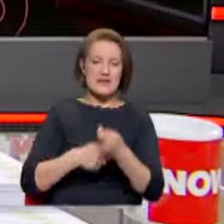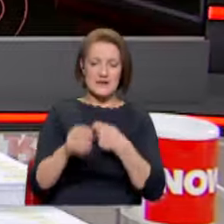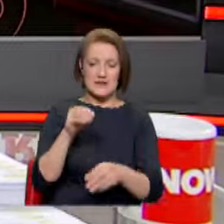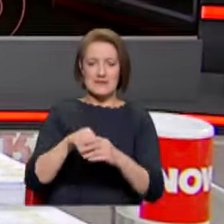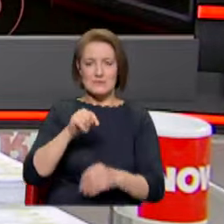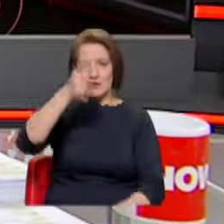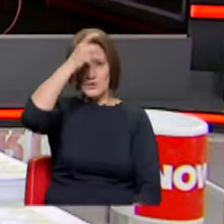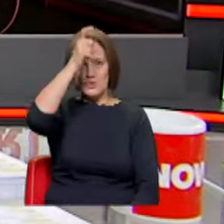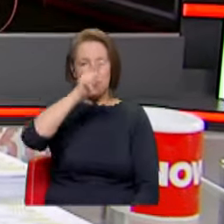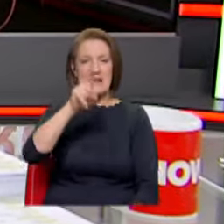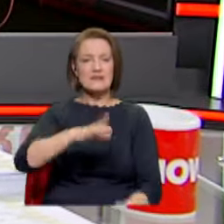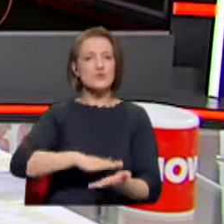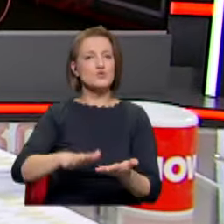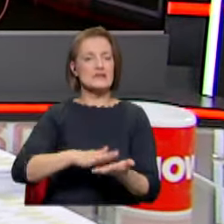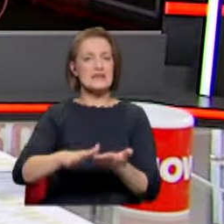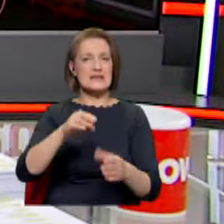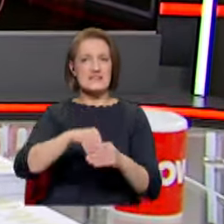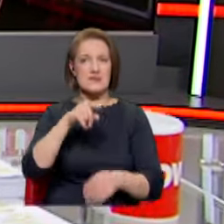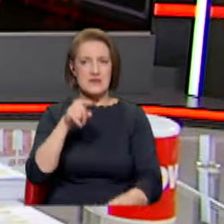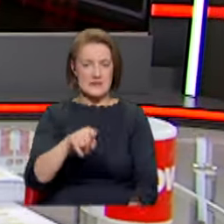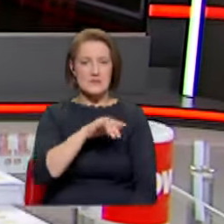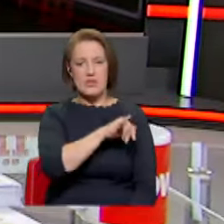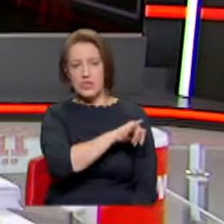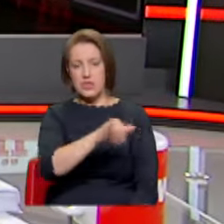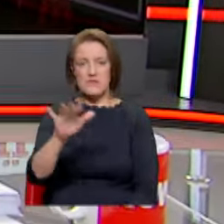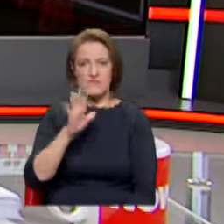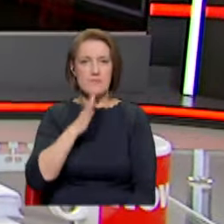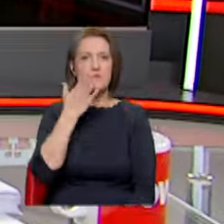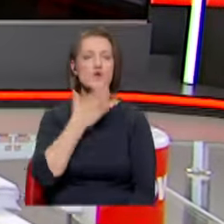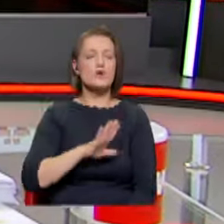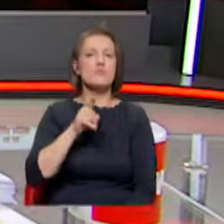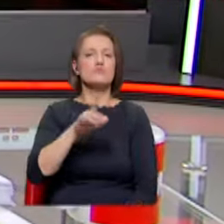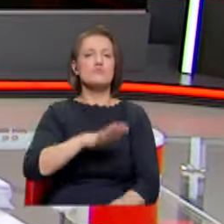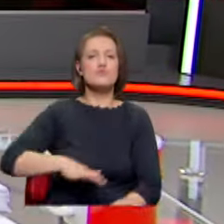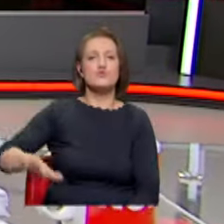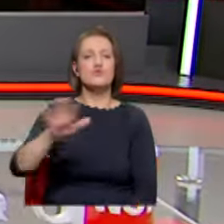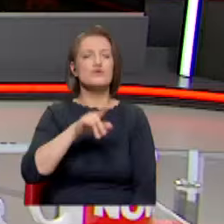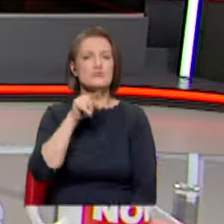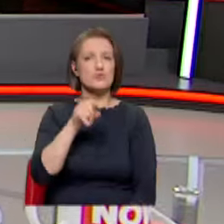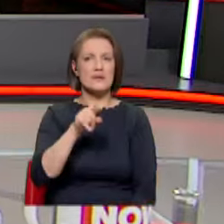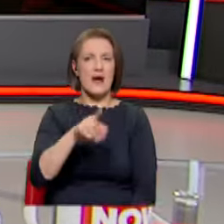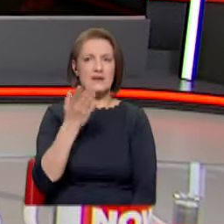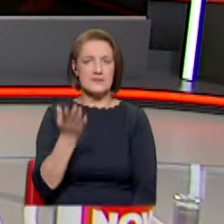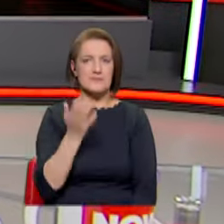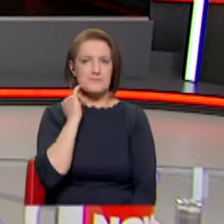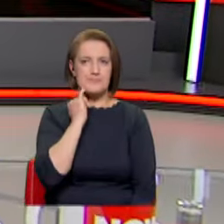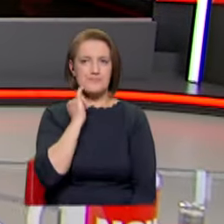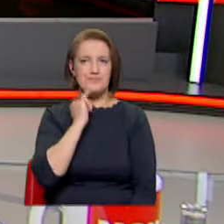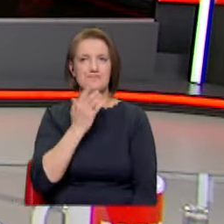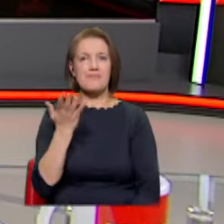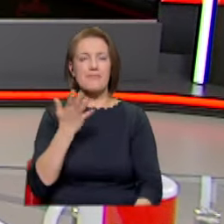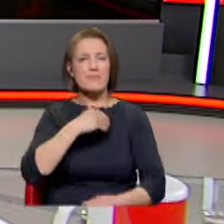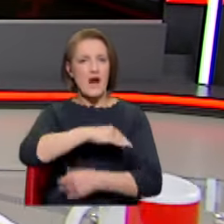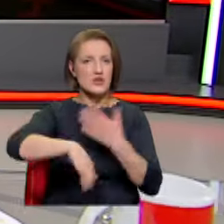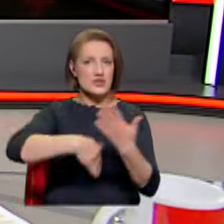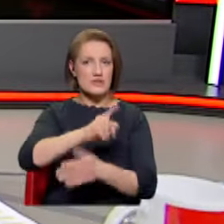Bu ülkenin içtimai düzeni açısından bir standart var mı Yoksa bütün bunlar birtakım fraksiyonlarının